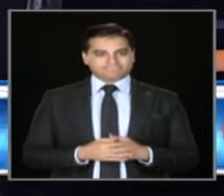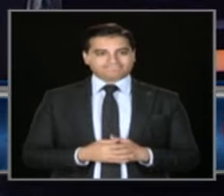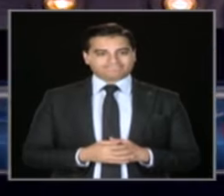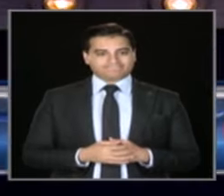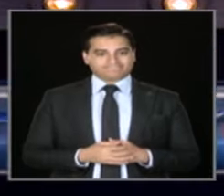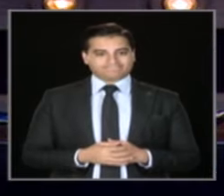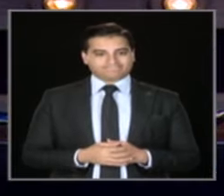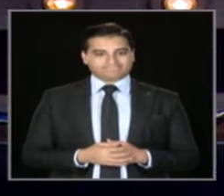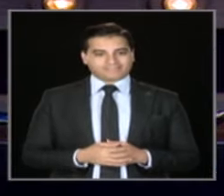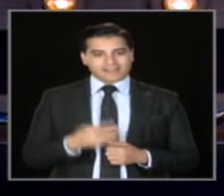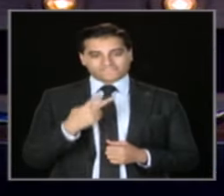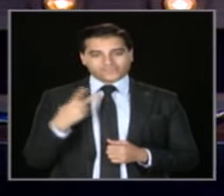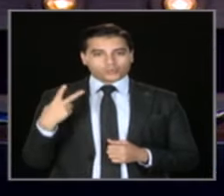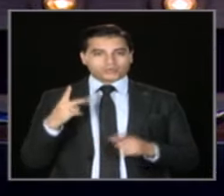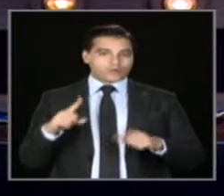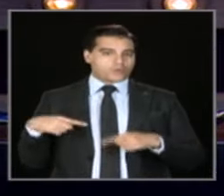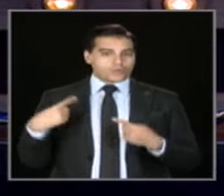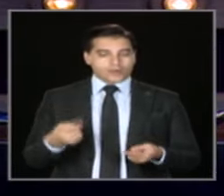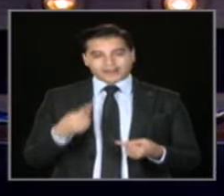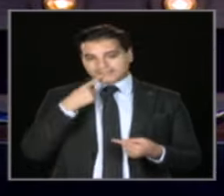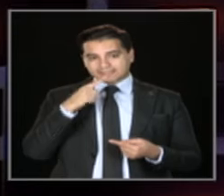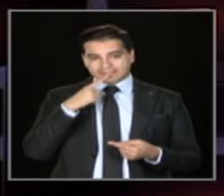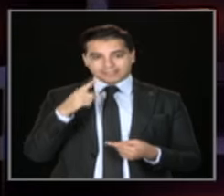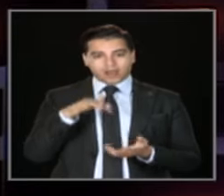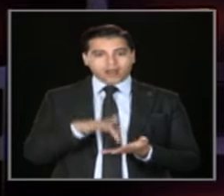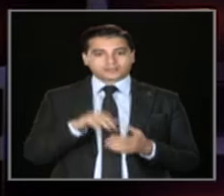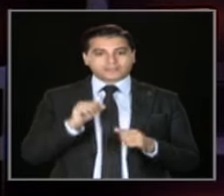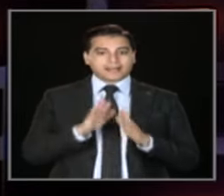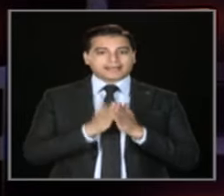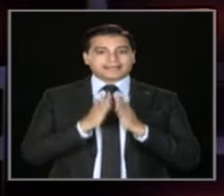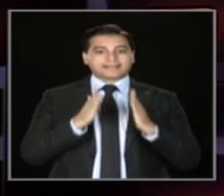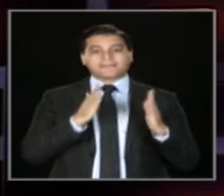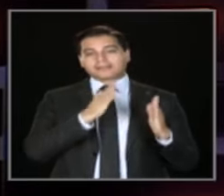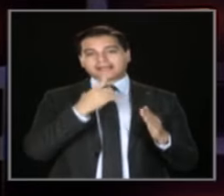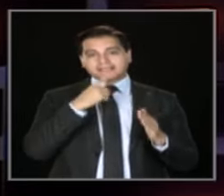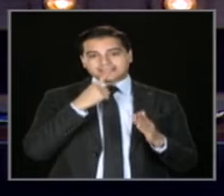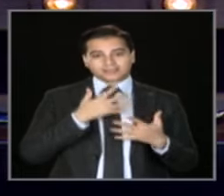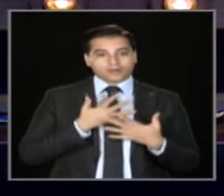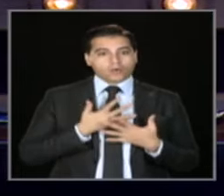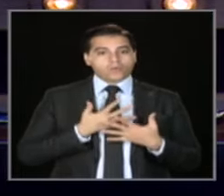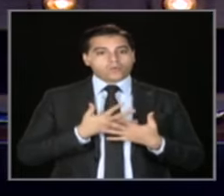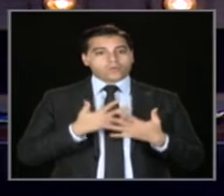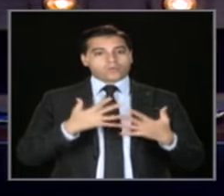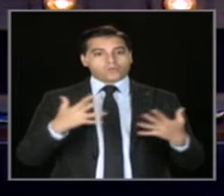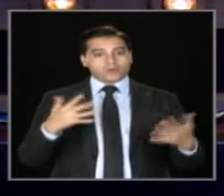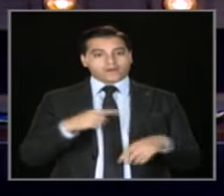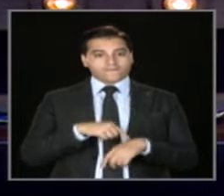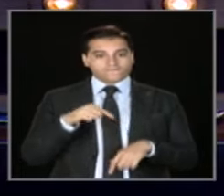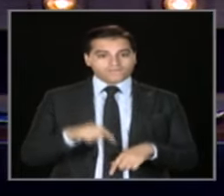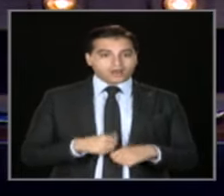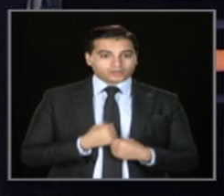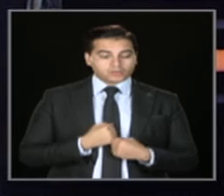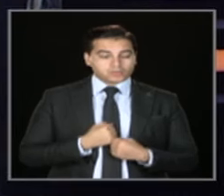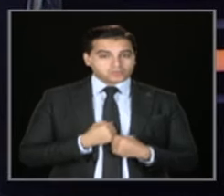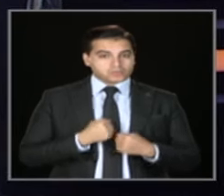مريم يعني لو احنا فكرنا لحظه مكتبه الاسكندريه فتره التوهج في